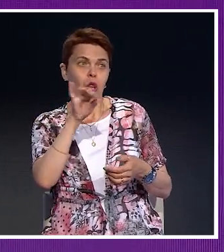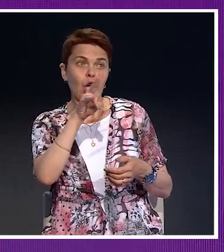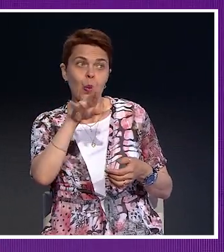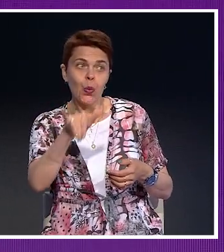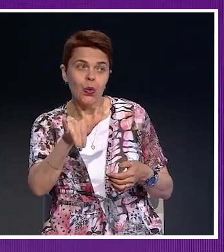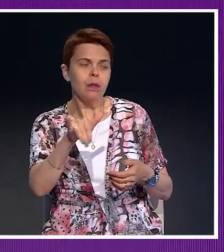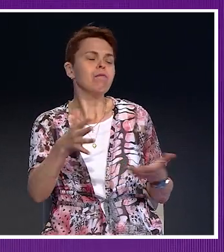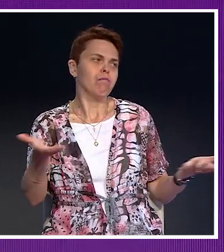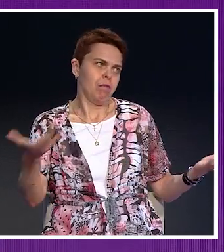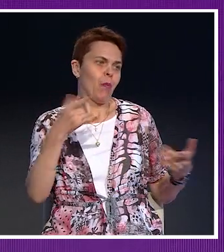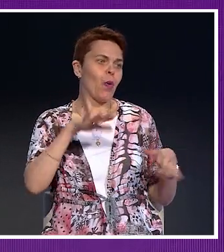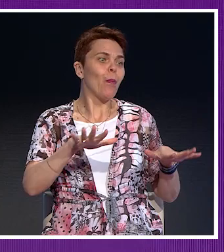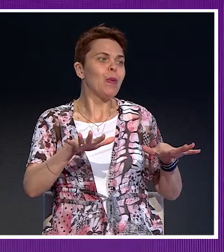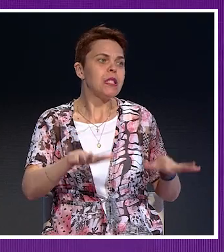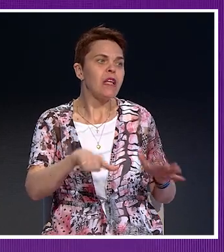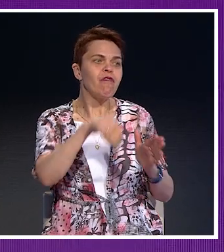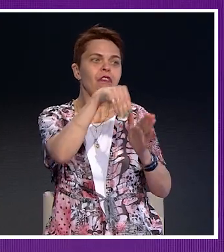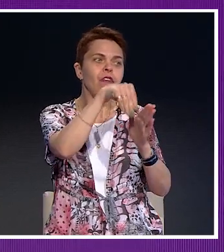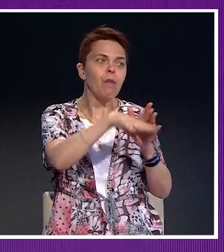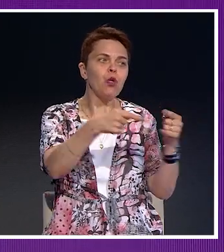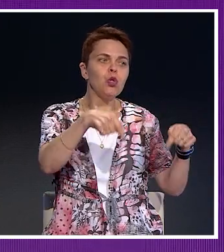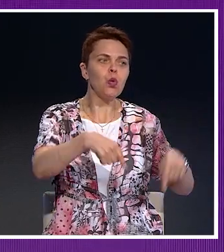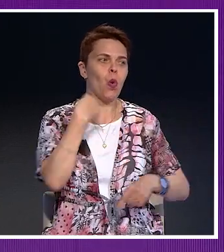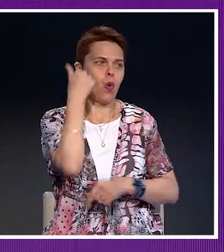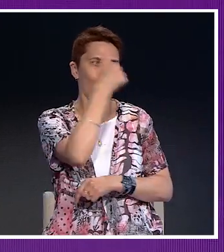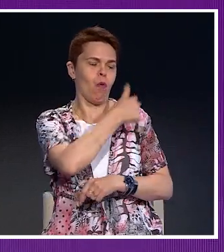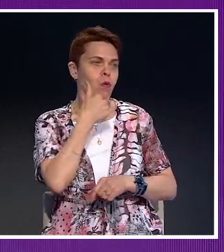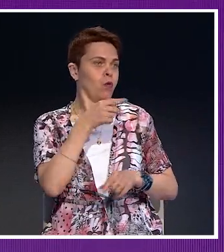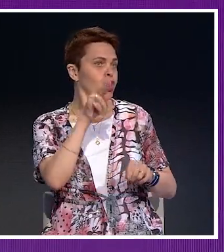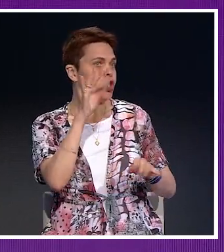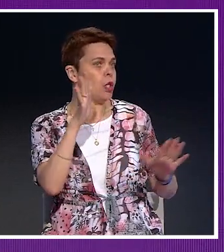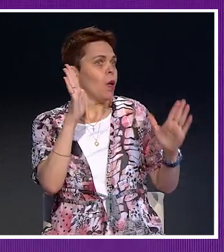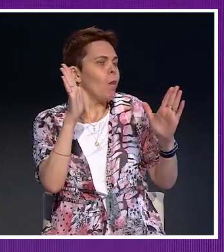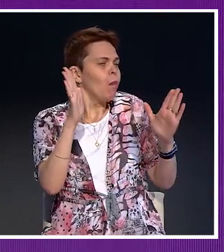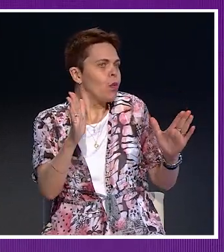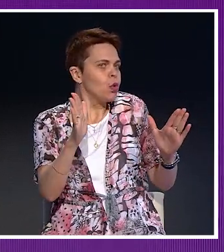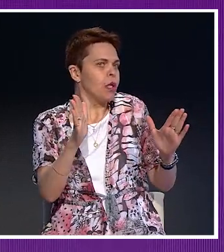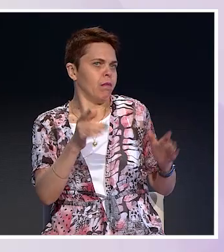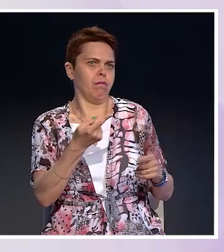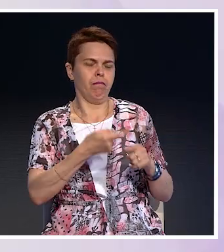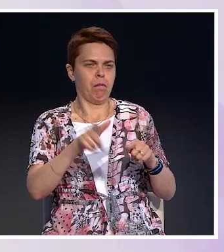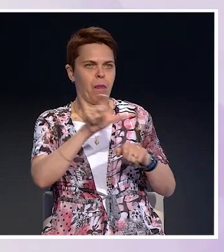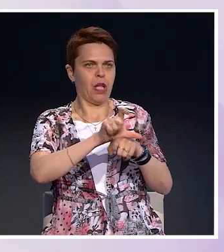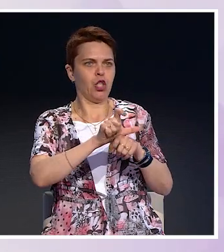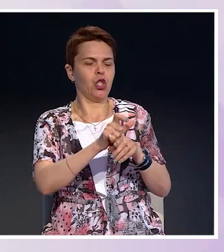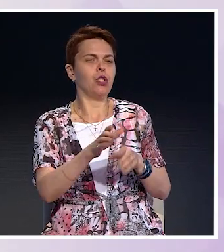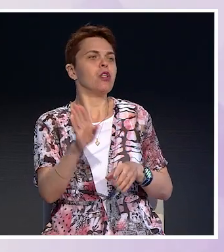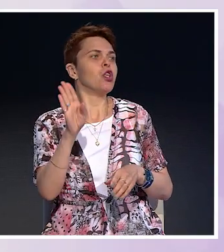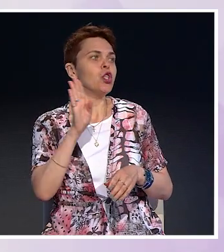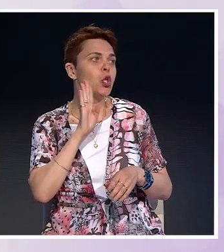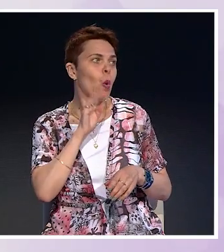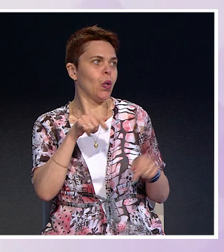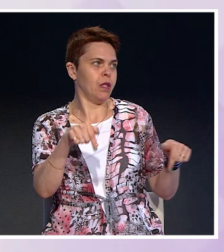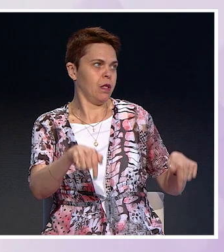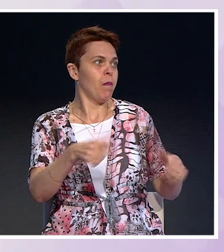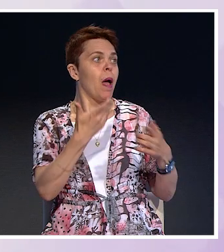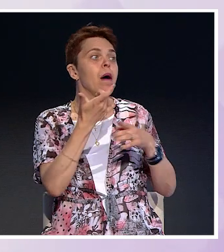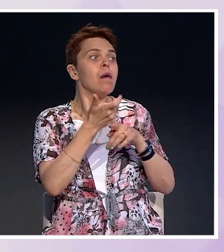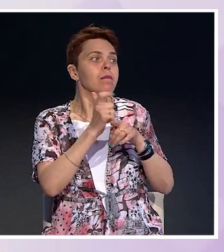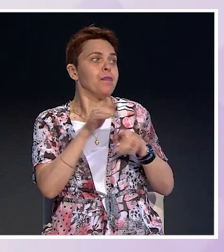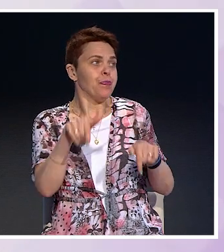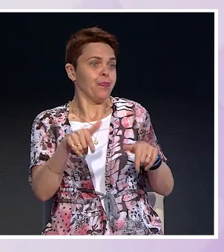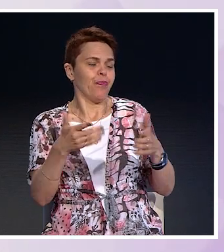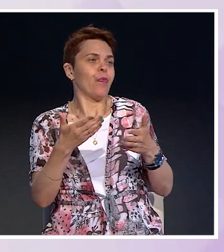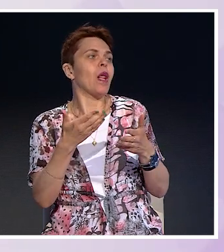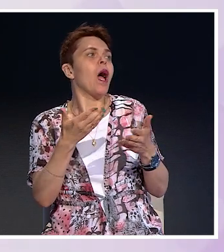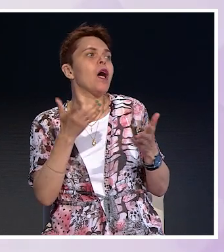це тема про місцеві вибори цього року, і чи буде більше жінок у політиці завдяки цим виборам. Також